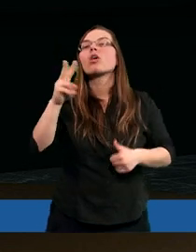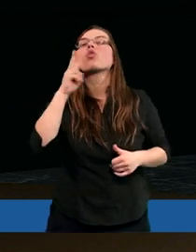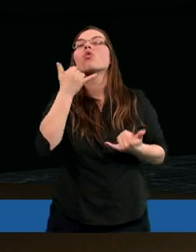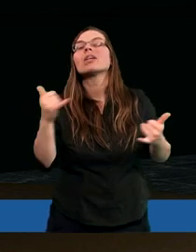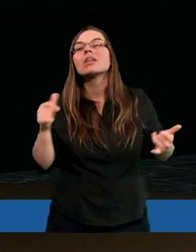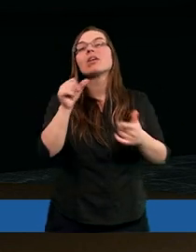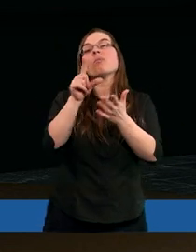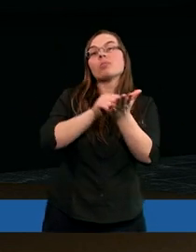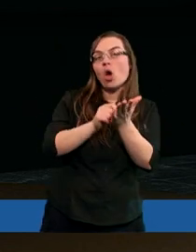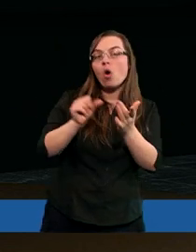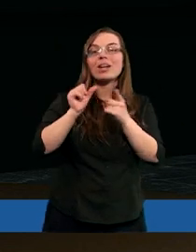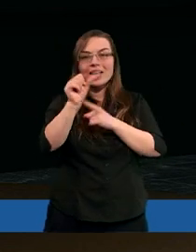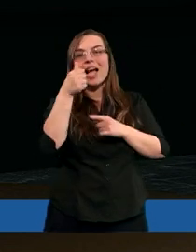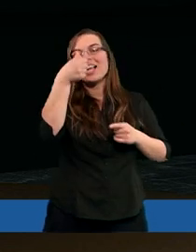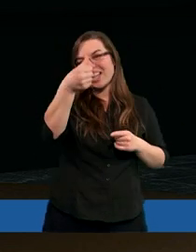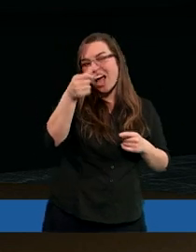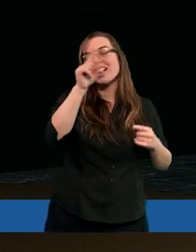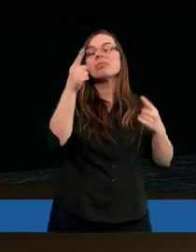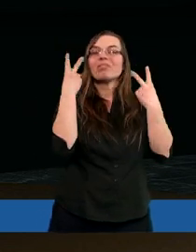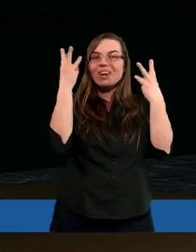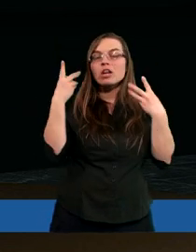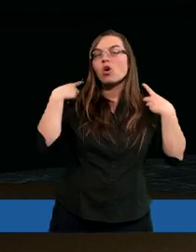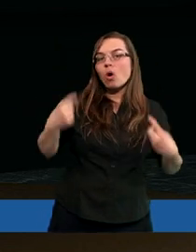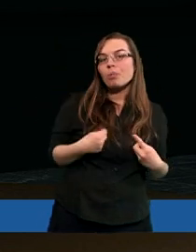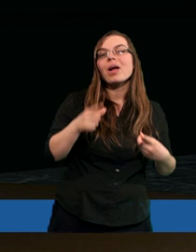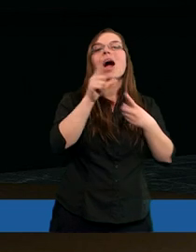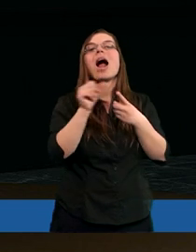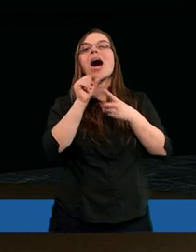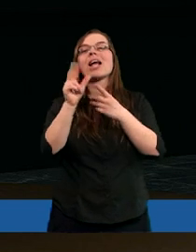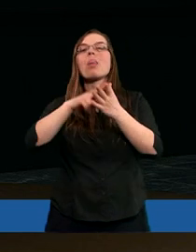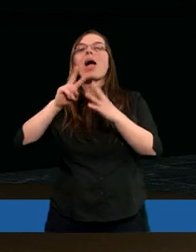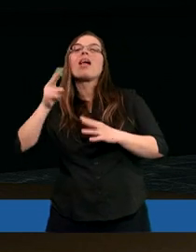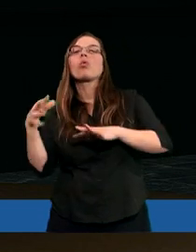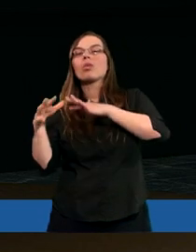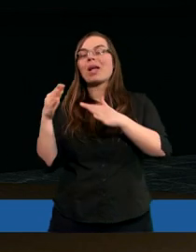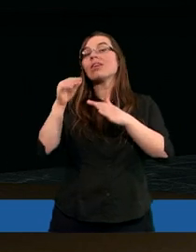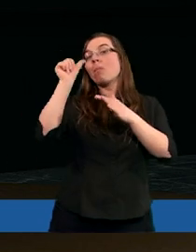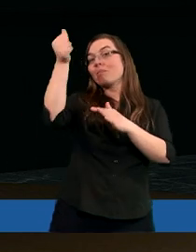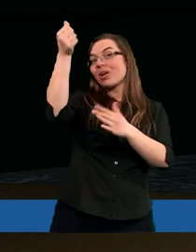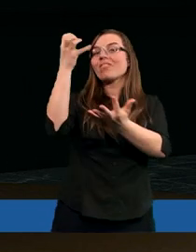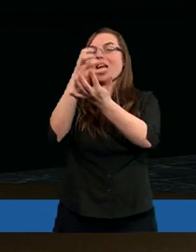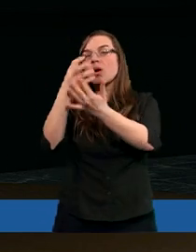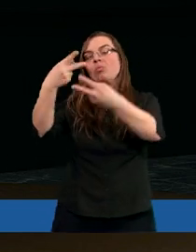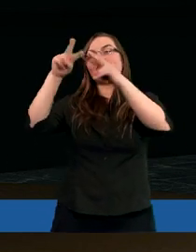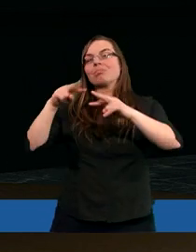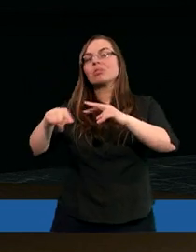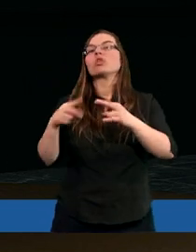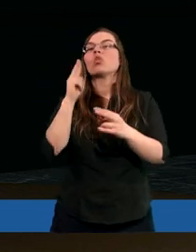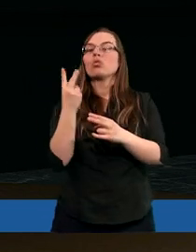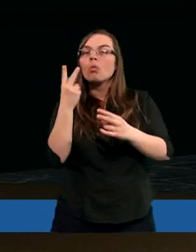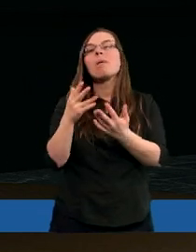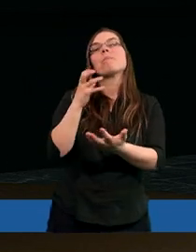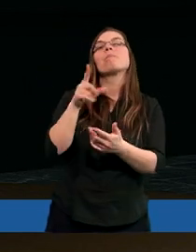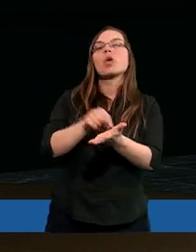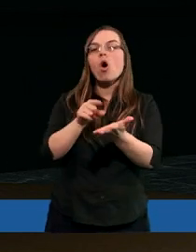Piotr jest jednym z filarów, ale jest wymieniony na drugim miejscu i Piotr